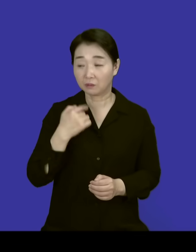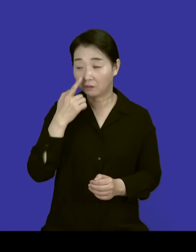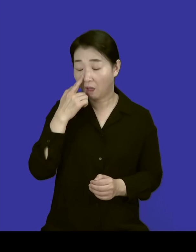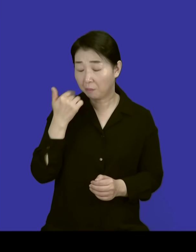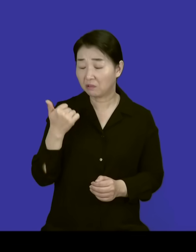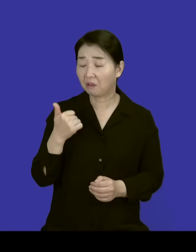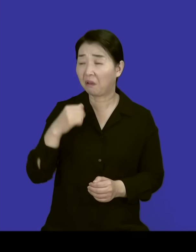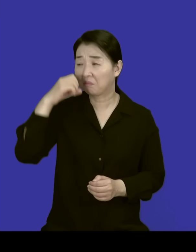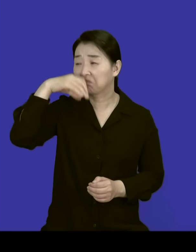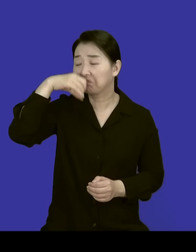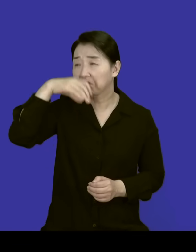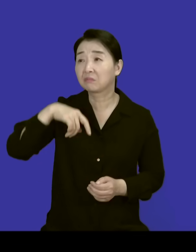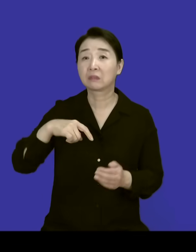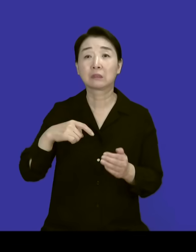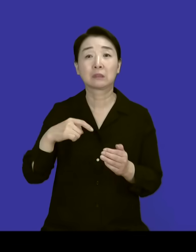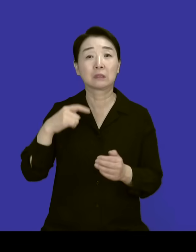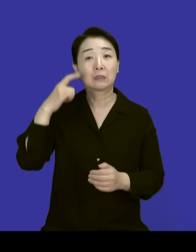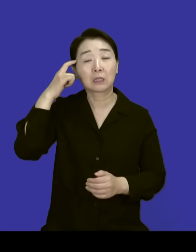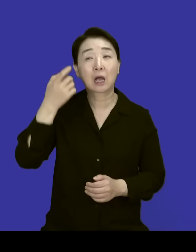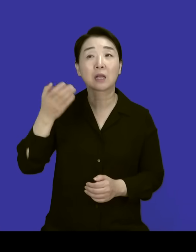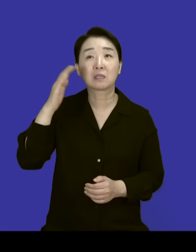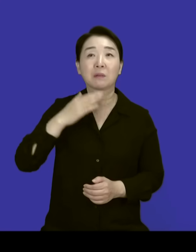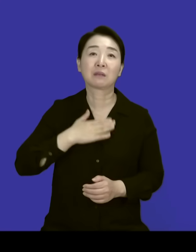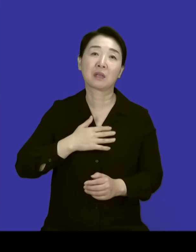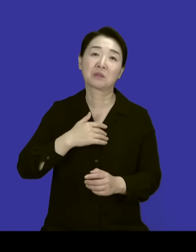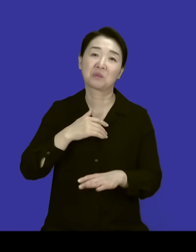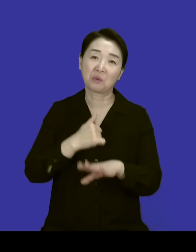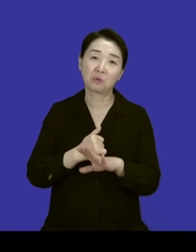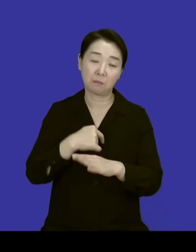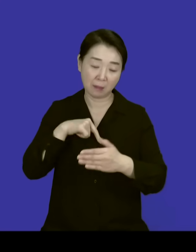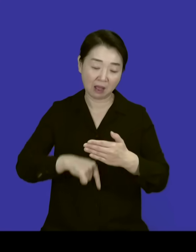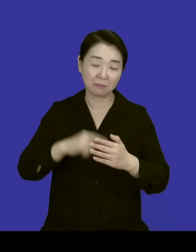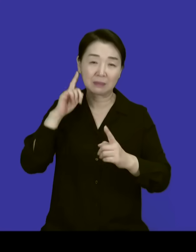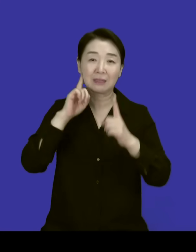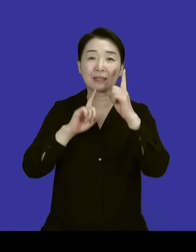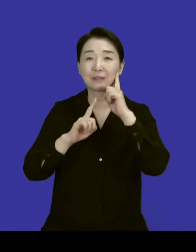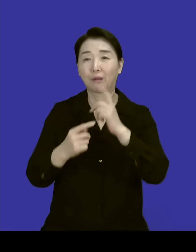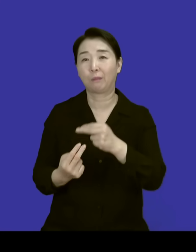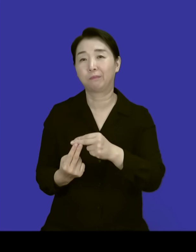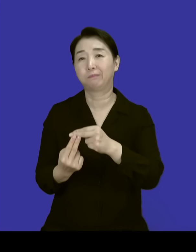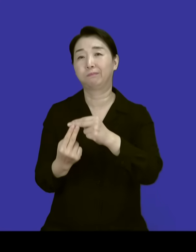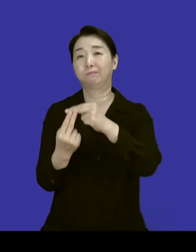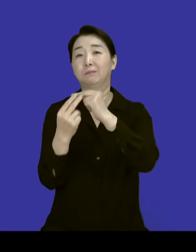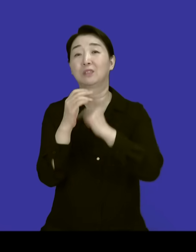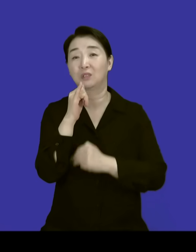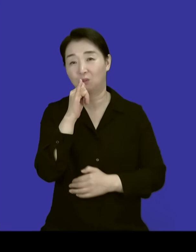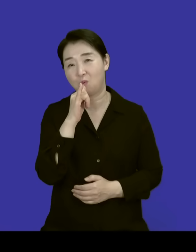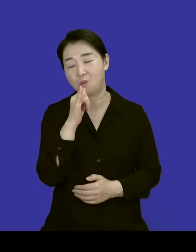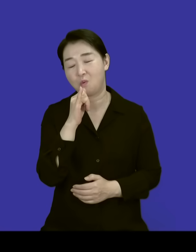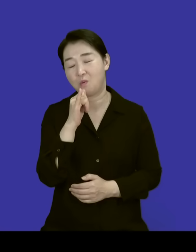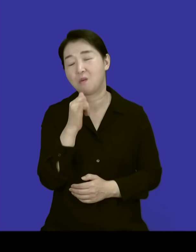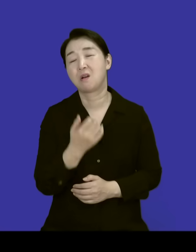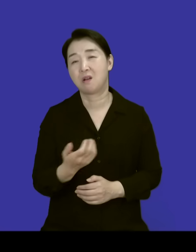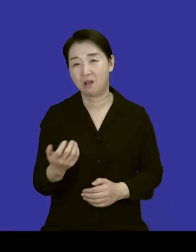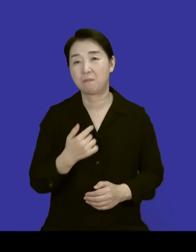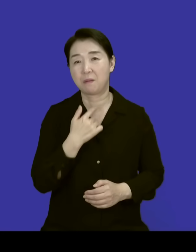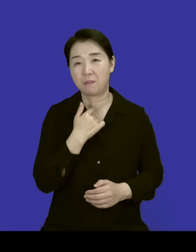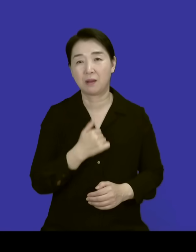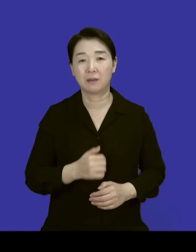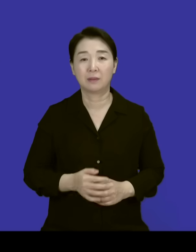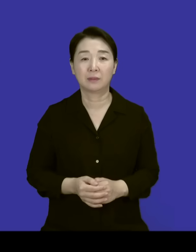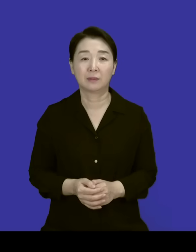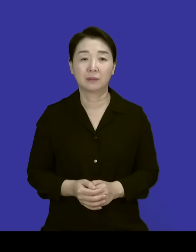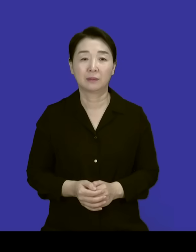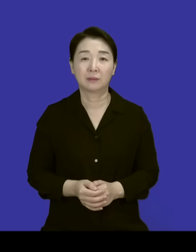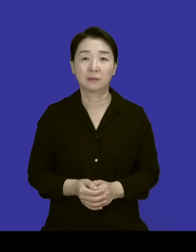그렇게라고 생각했는데 저는 그거에 대한 상처가 조금씩 계속 이제 쌓이고 있었고. 예. 네. 아픔이 계속 있었던 거죠. 그 시절에 이제 그러니까